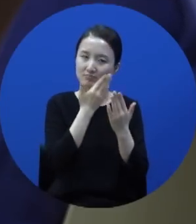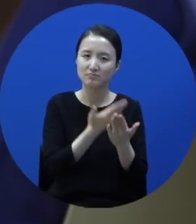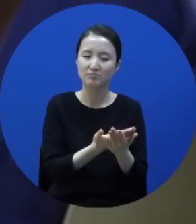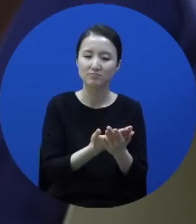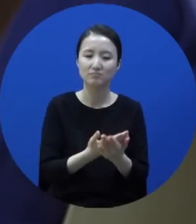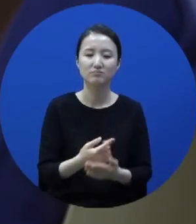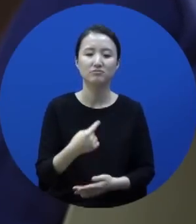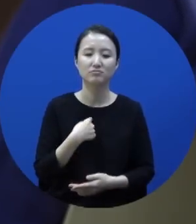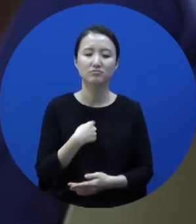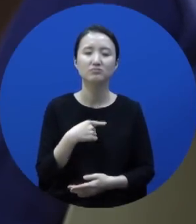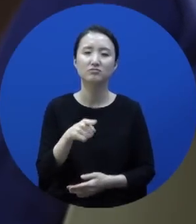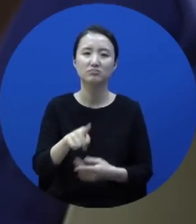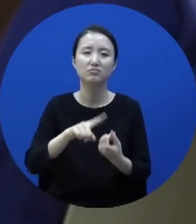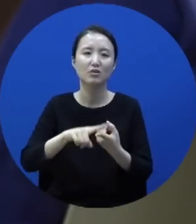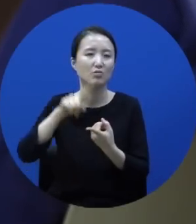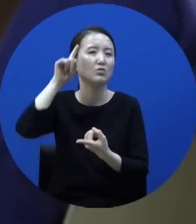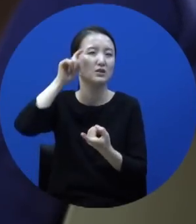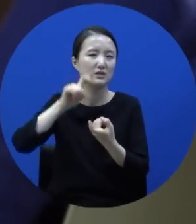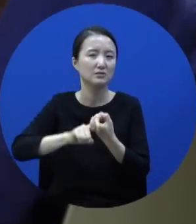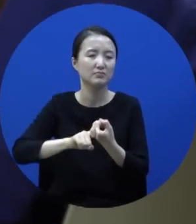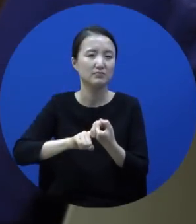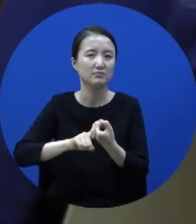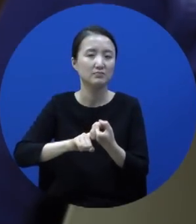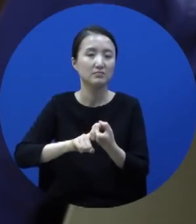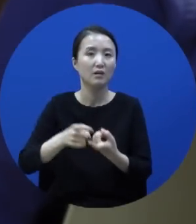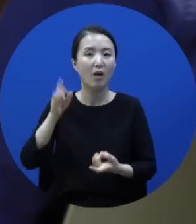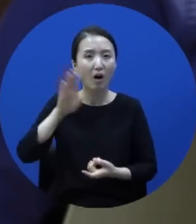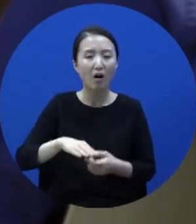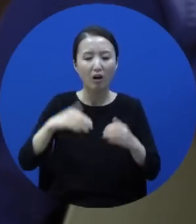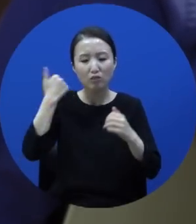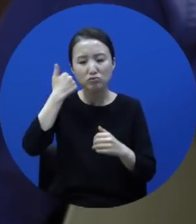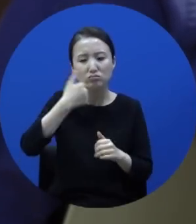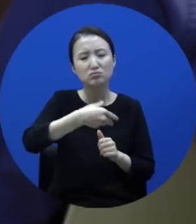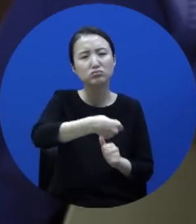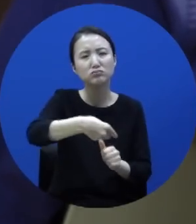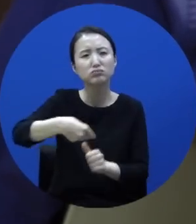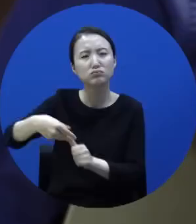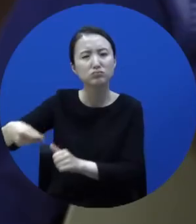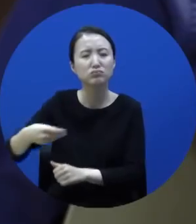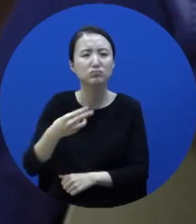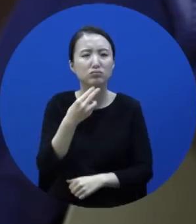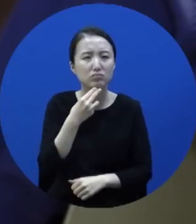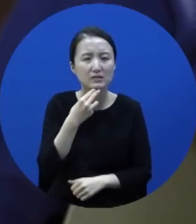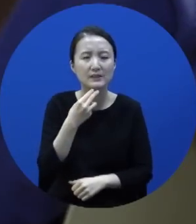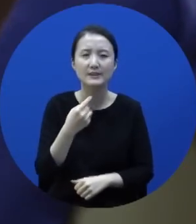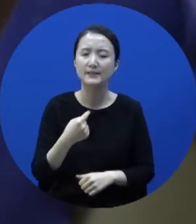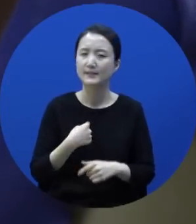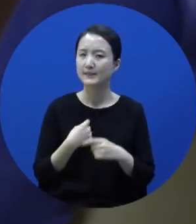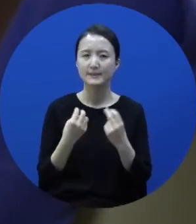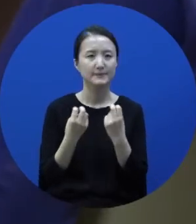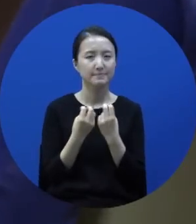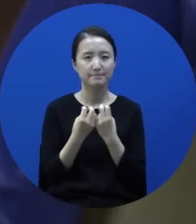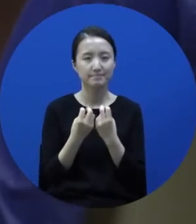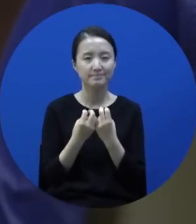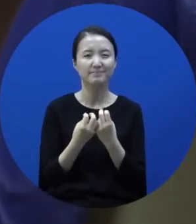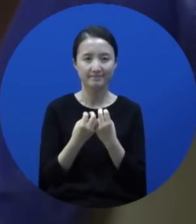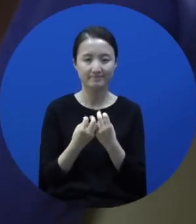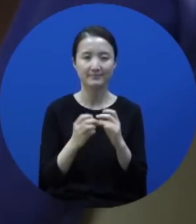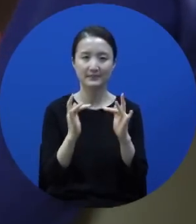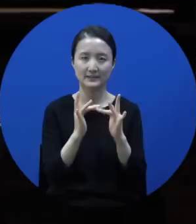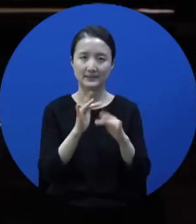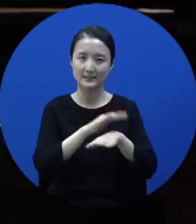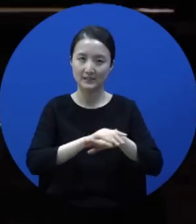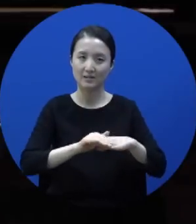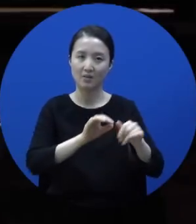좋아하는 사람이고 그런 걸 하고 싶은 사람이었던 거죠. 하지만 아무도 저를 써주지 않았고 그때 저는 포기하지 않고 미디어라는 것을 잘